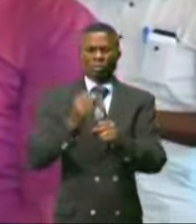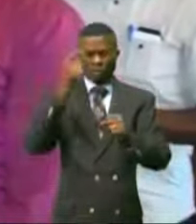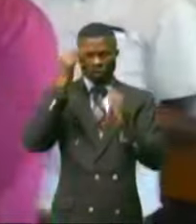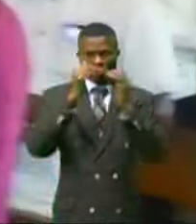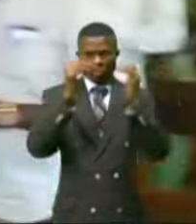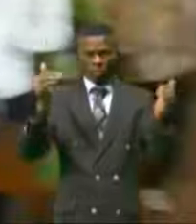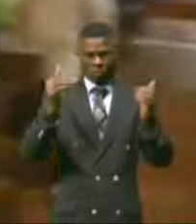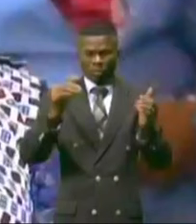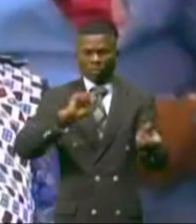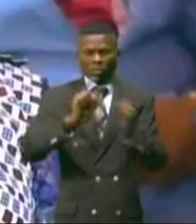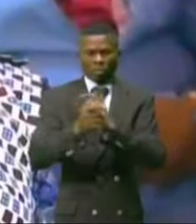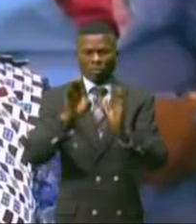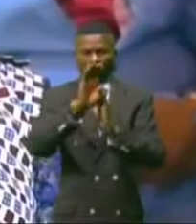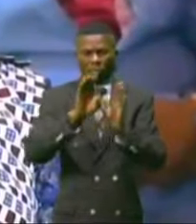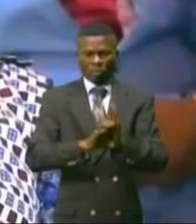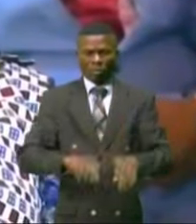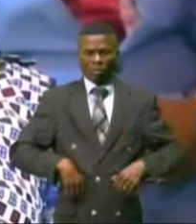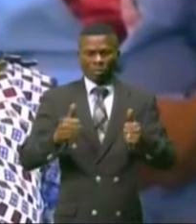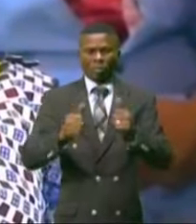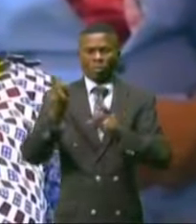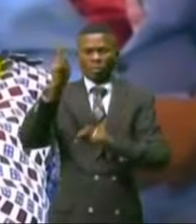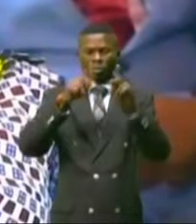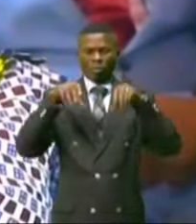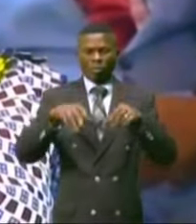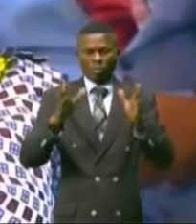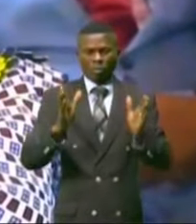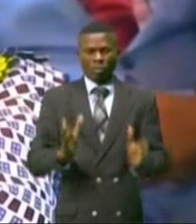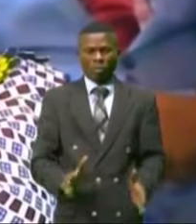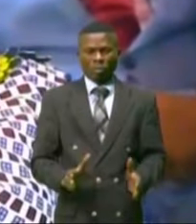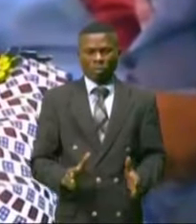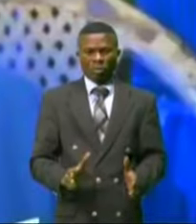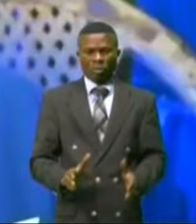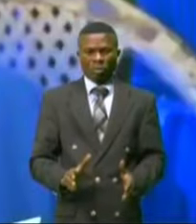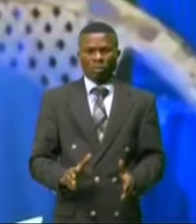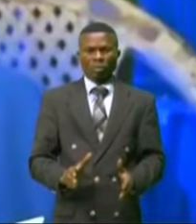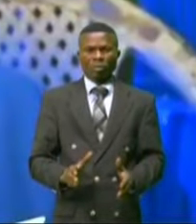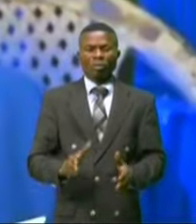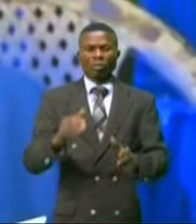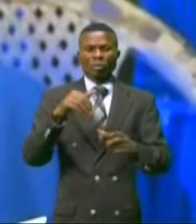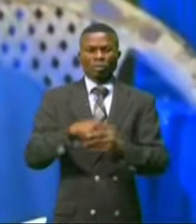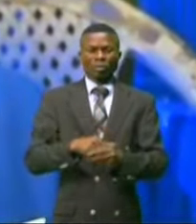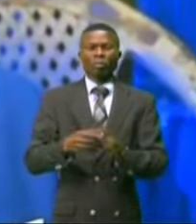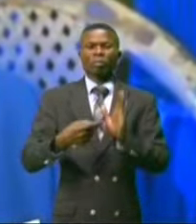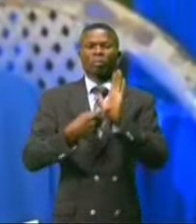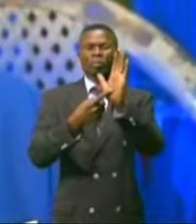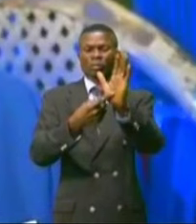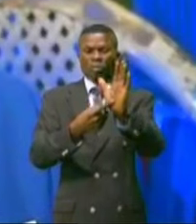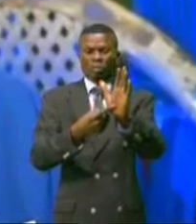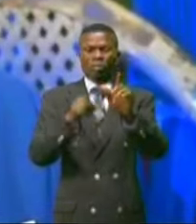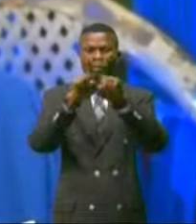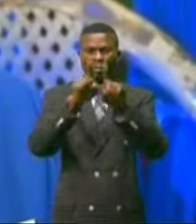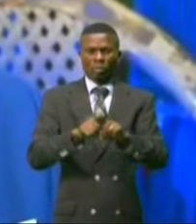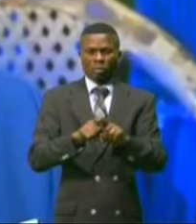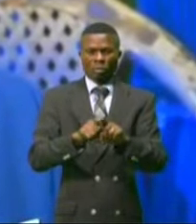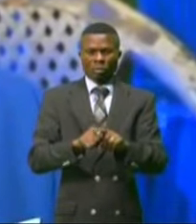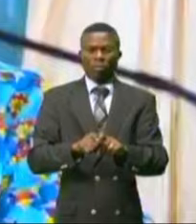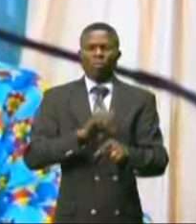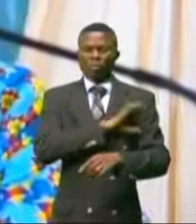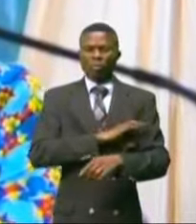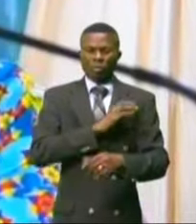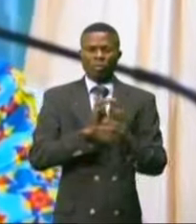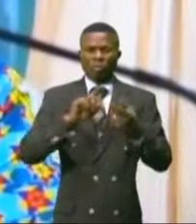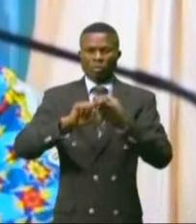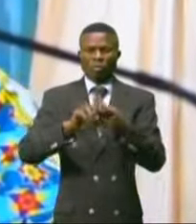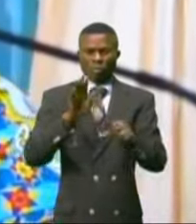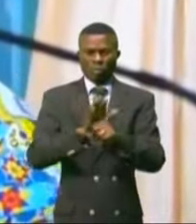et l'amélioration des conditions de vie de la population congolaise. Nous témoignons également notre gratitude à